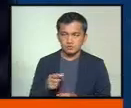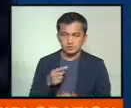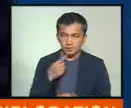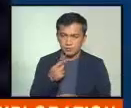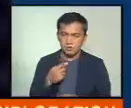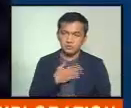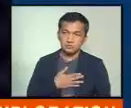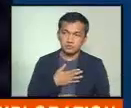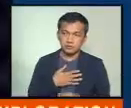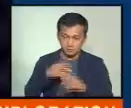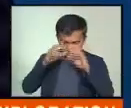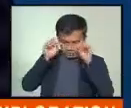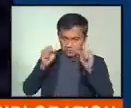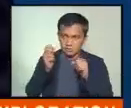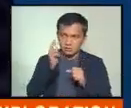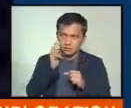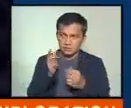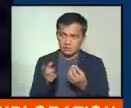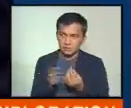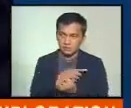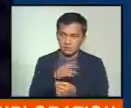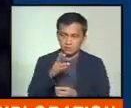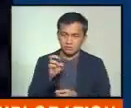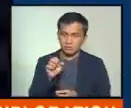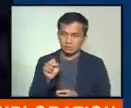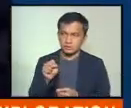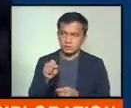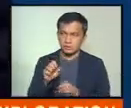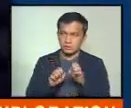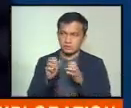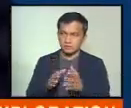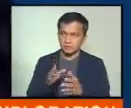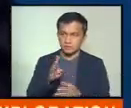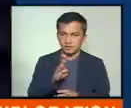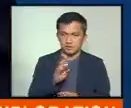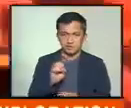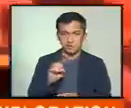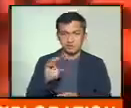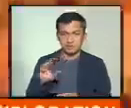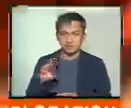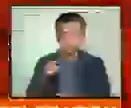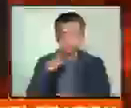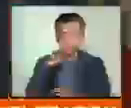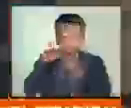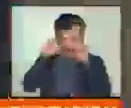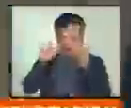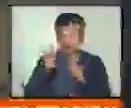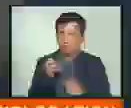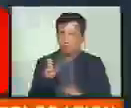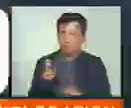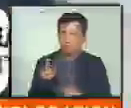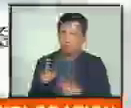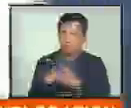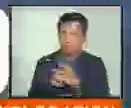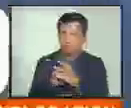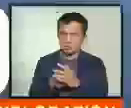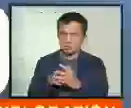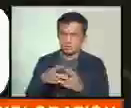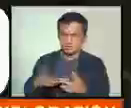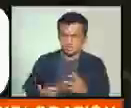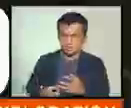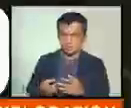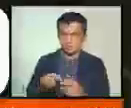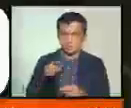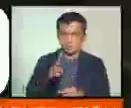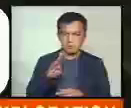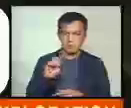Gusto na raw ni Pangulong Duterte na alisin ang brokers at examiners sa Bureau of Customs. Ayon sa Pangulo, ang brokers ang pinagmumulan ng